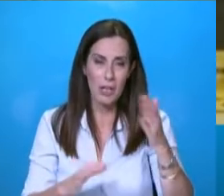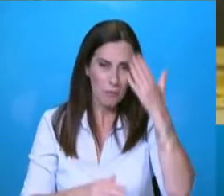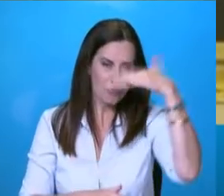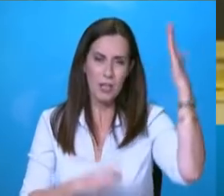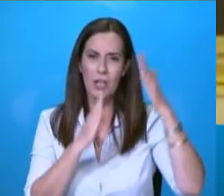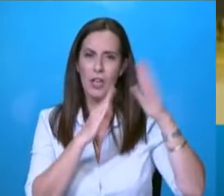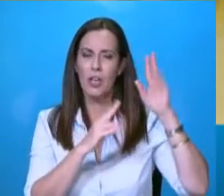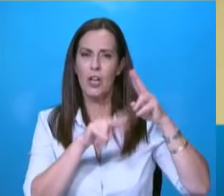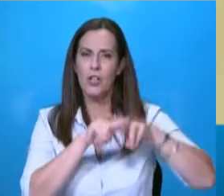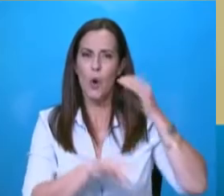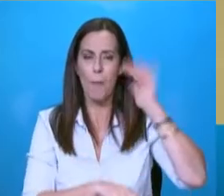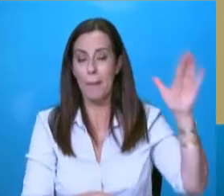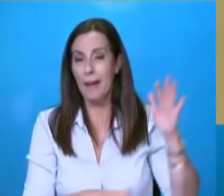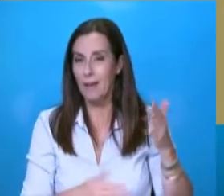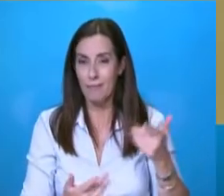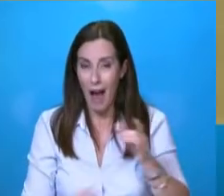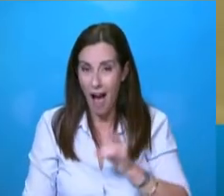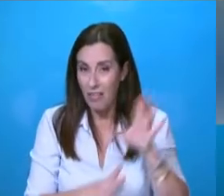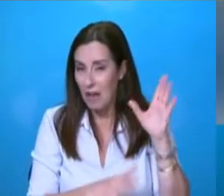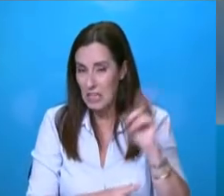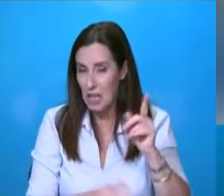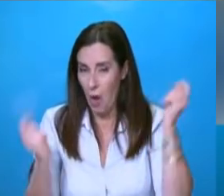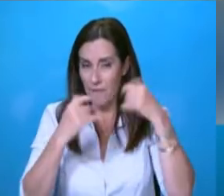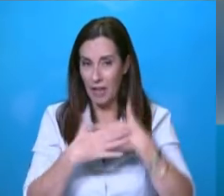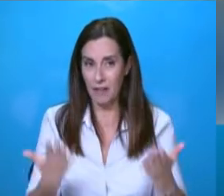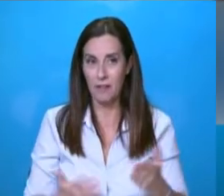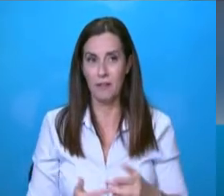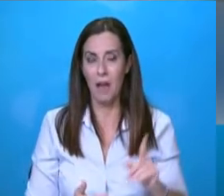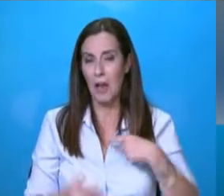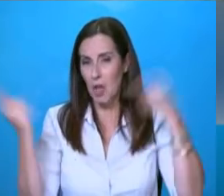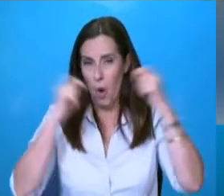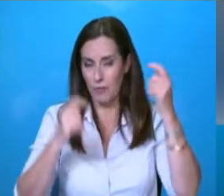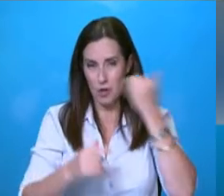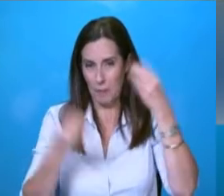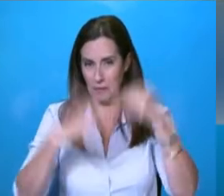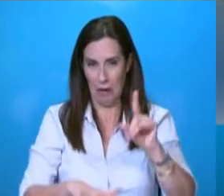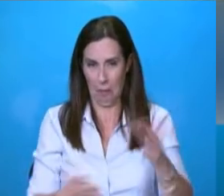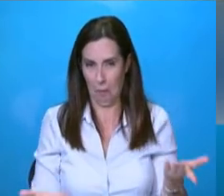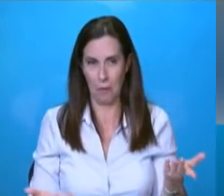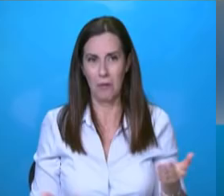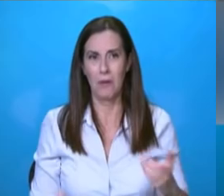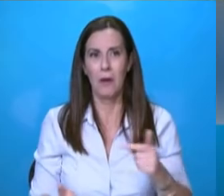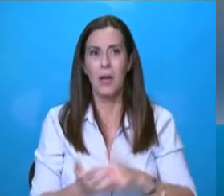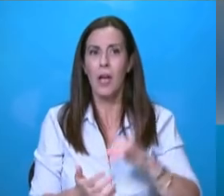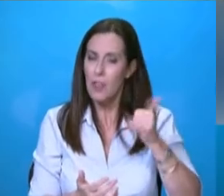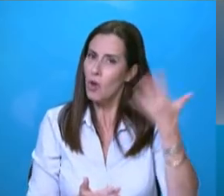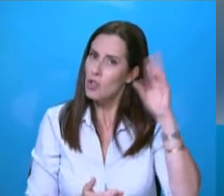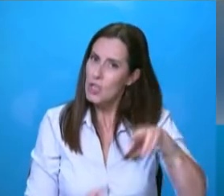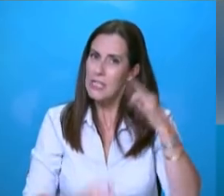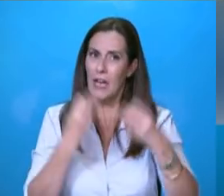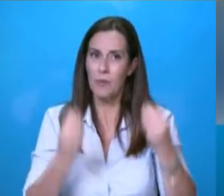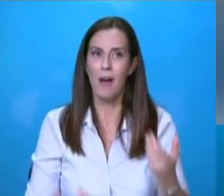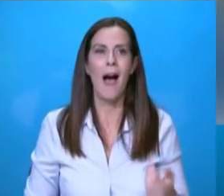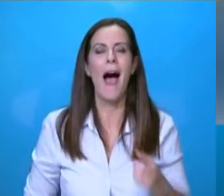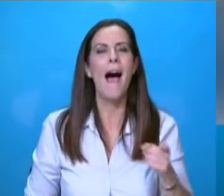בבית ולכן קשה להגדיר את ההדחה הפתעה מרישה. I'm not surprised that they wind up getting beat by someone because while they're good